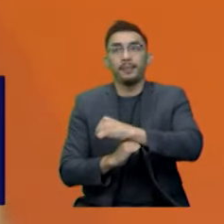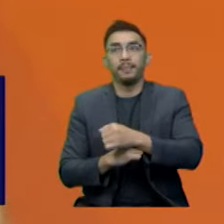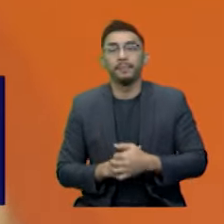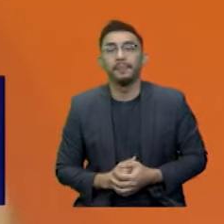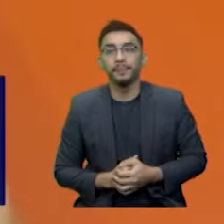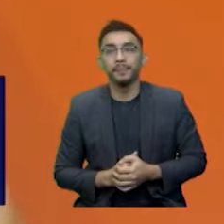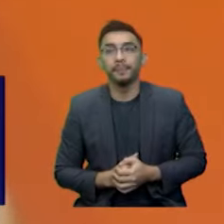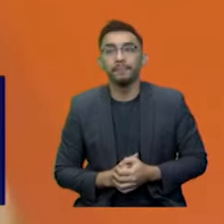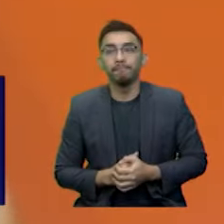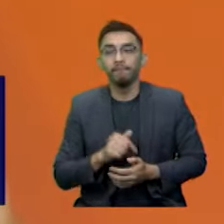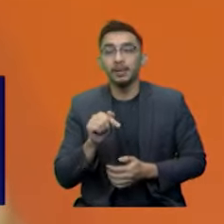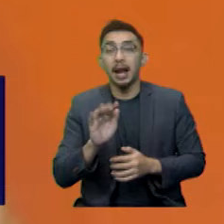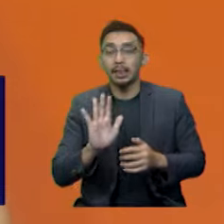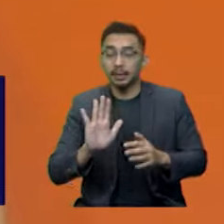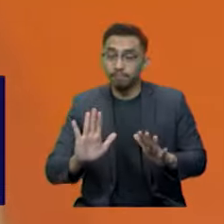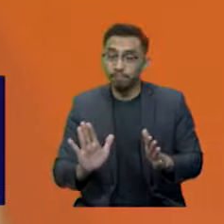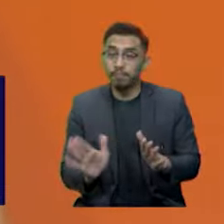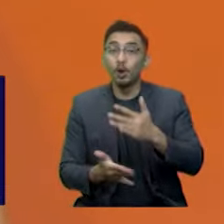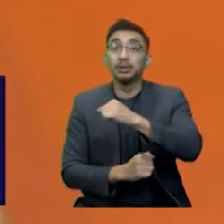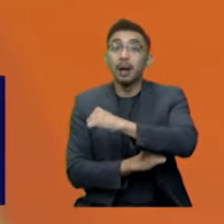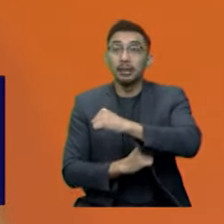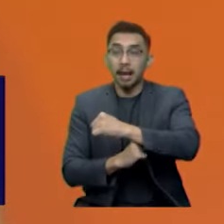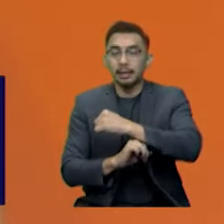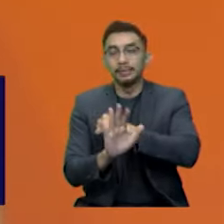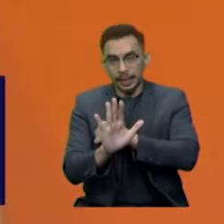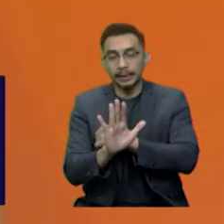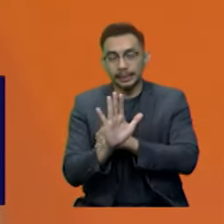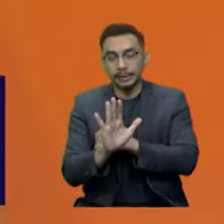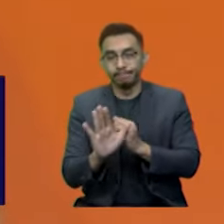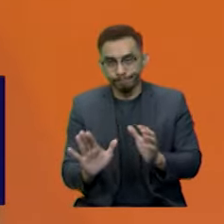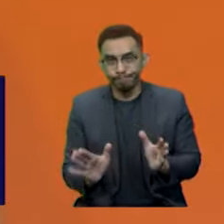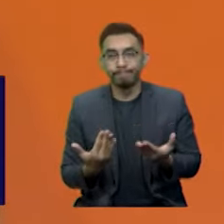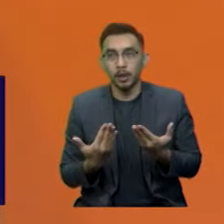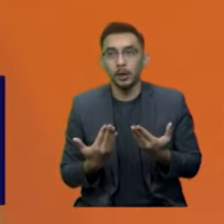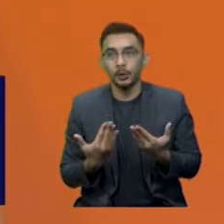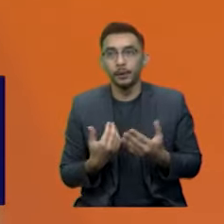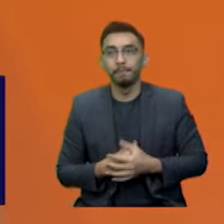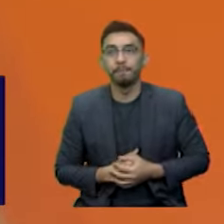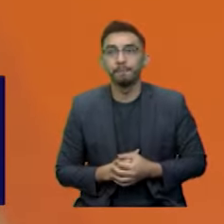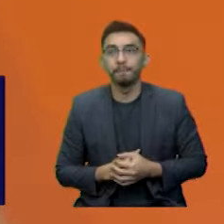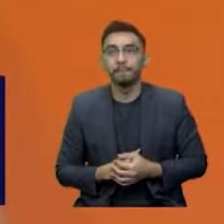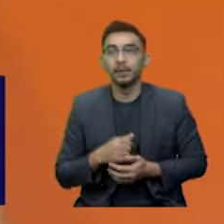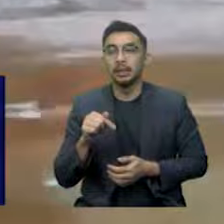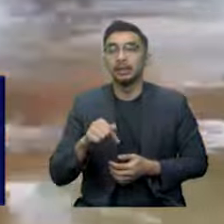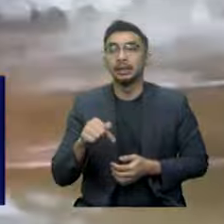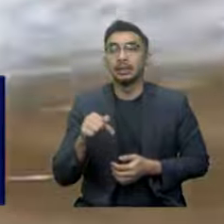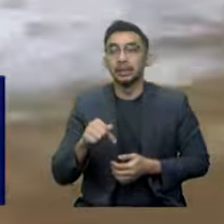warga ke kuburan itu akan kita buat. Lebarnya lebih kurang 2 meter setengah dan panjangnya lebih kurang 20